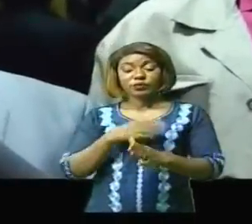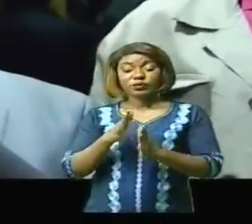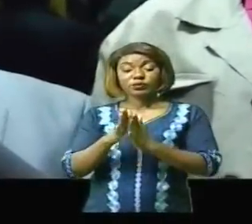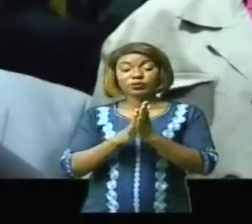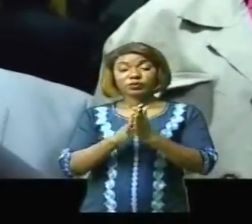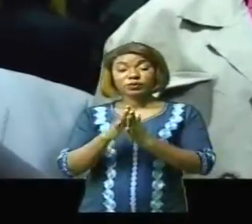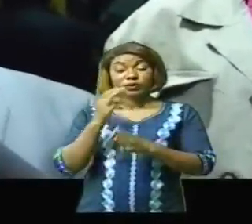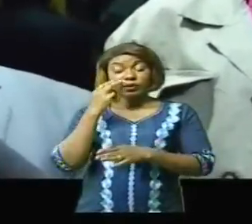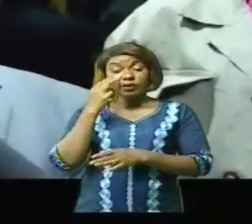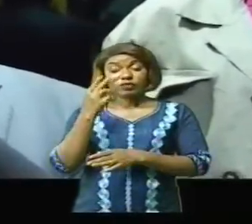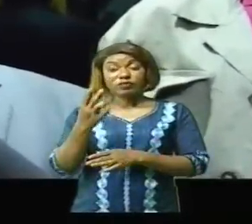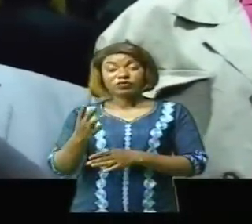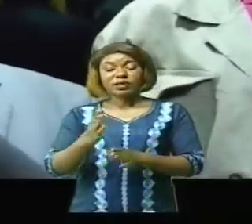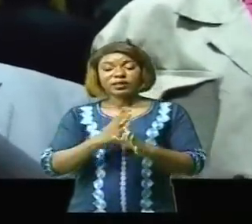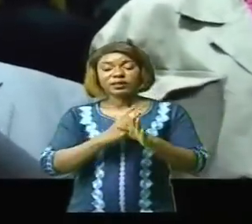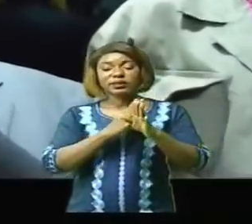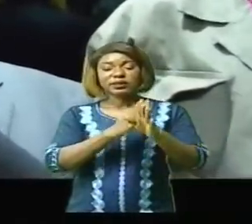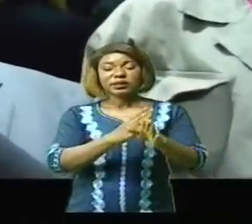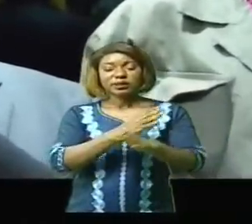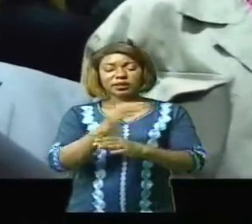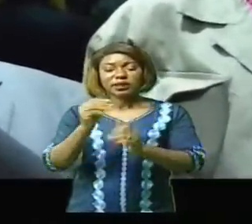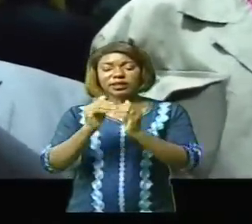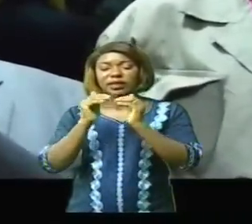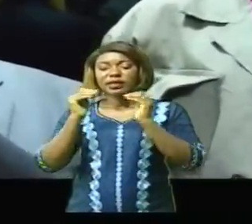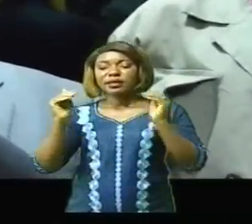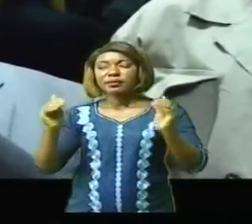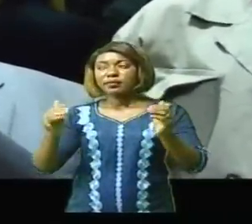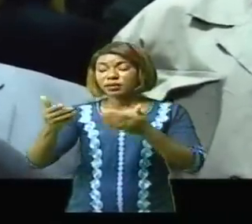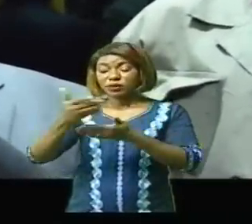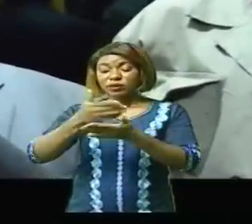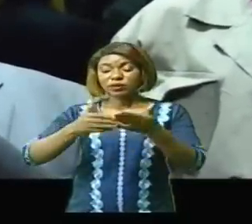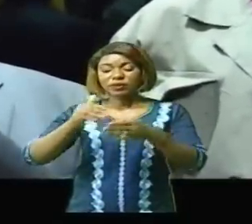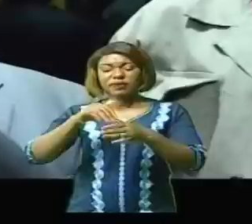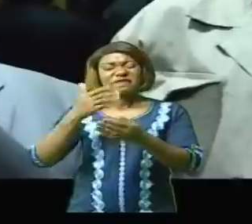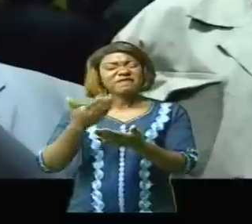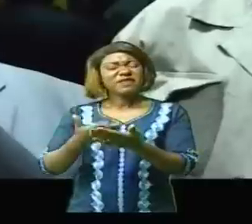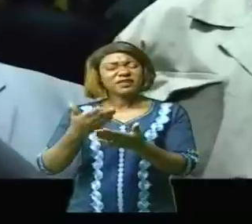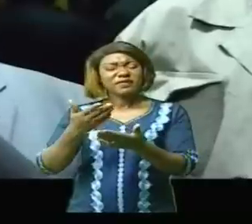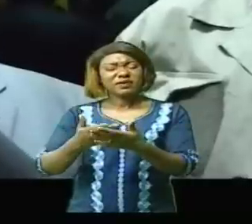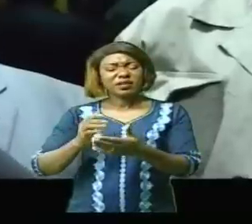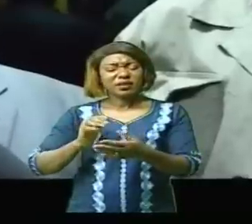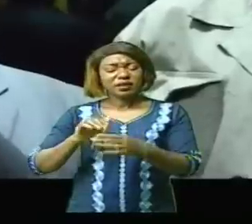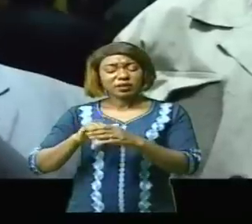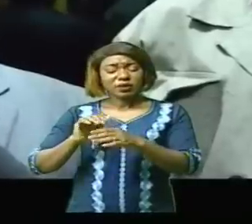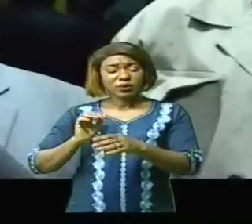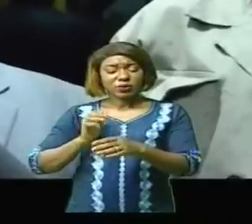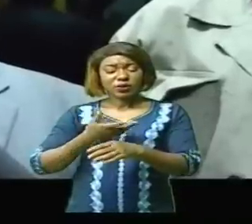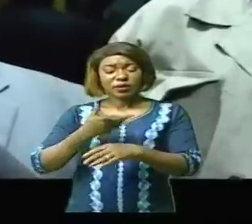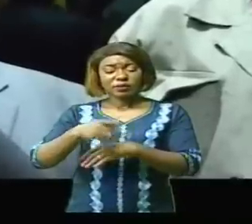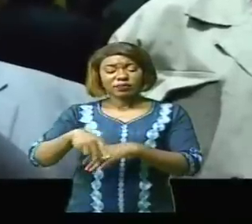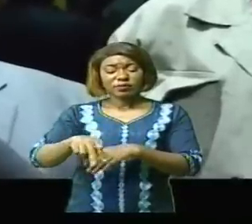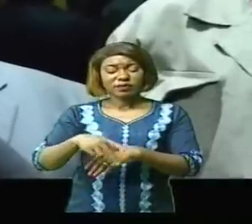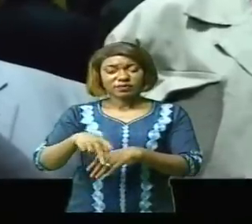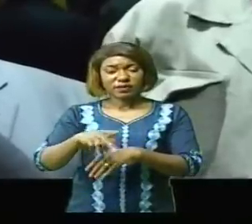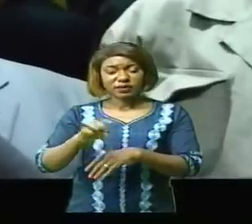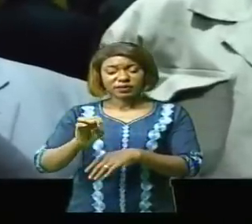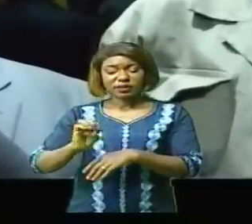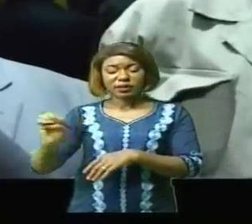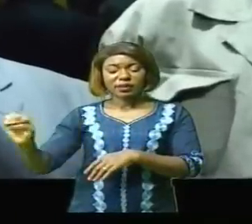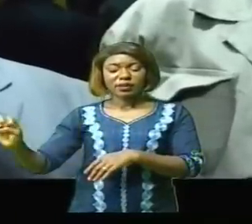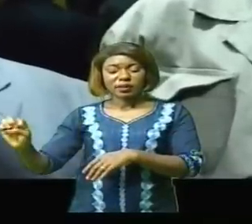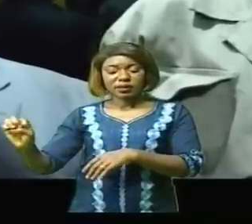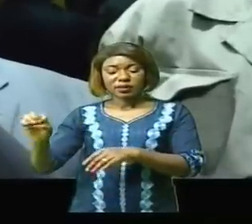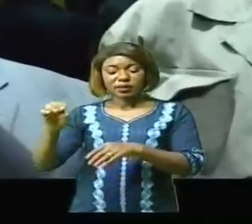voir la sécurité et la paix revenir le plus rapidement possible dans cette partie de la